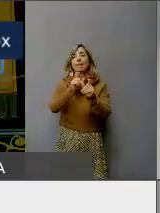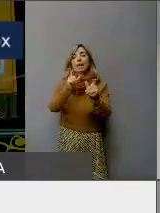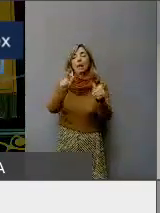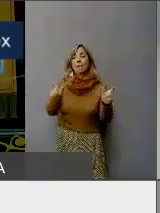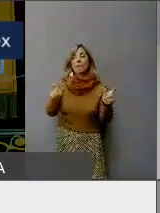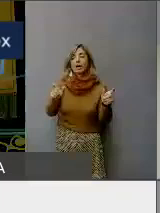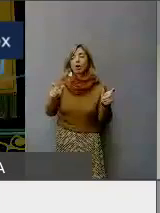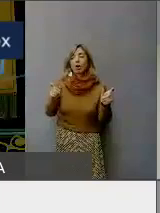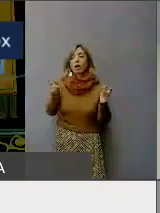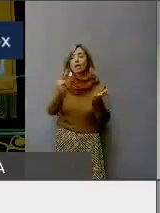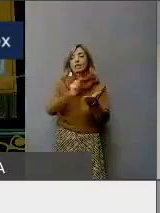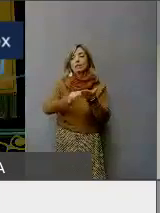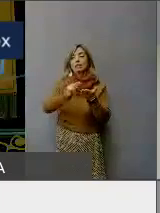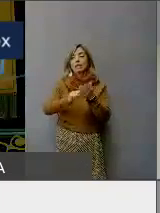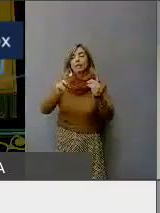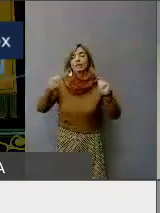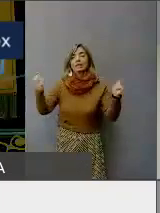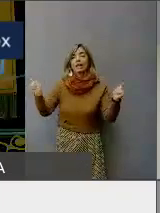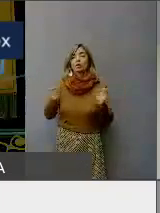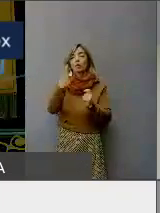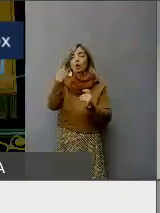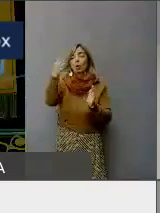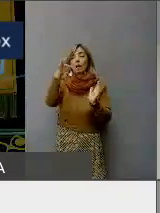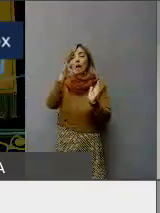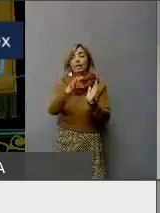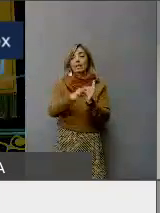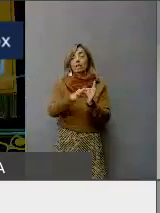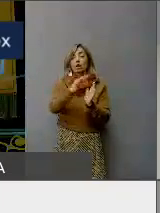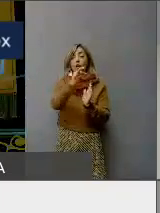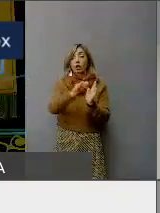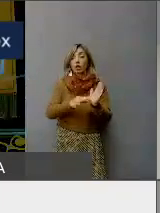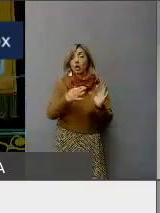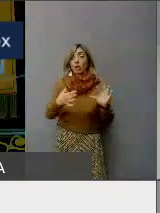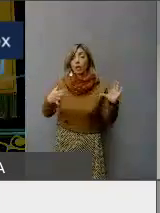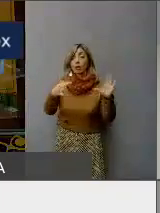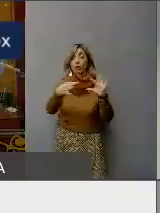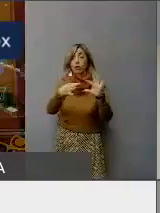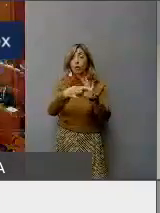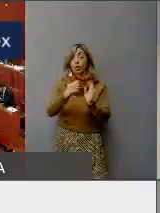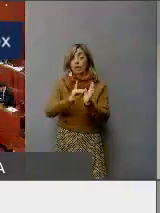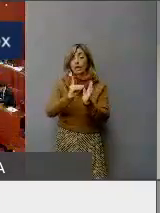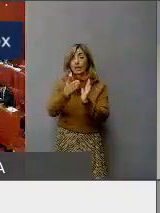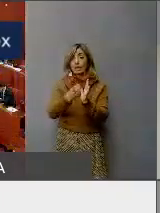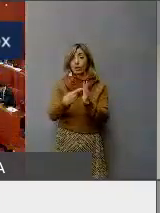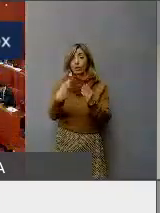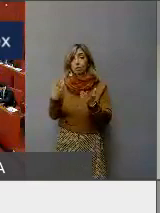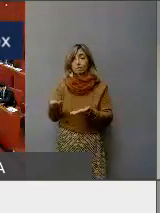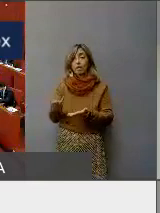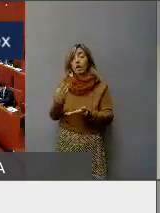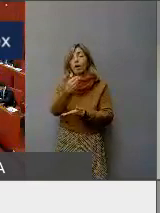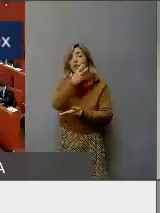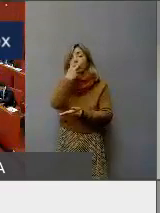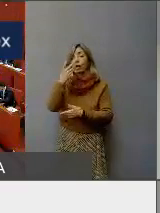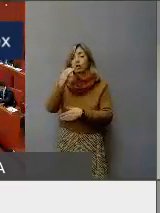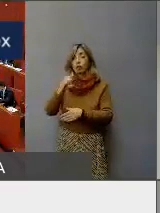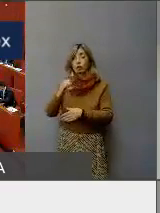per un rilievo su un articolo del regolamento allegato alla delibera prego avvocato che ri scuola lei la parola